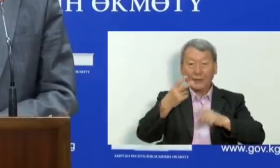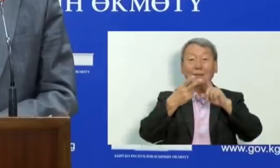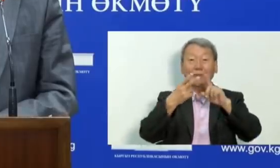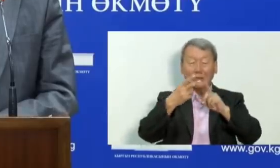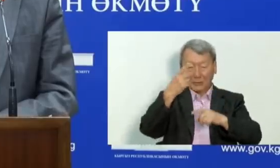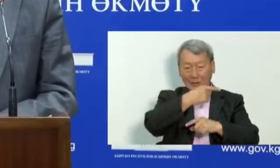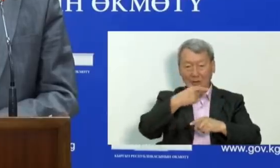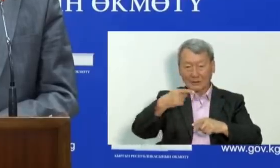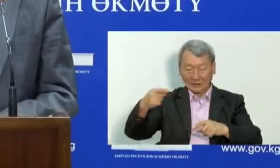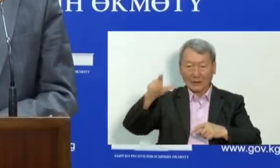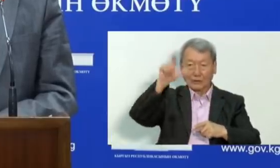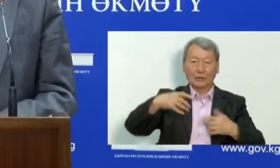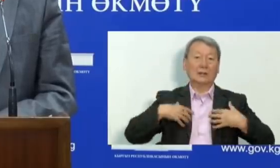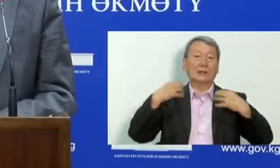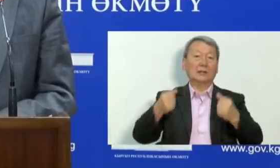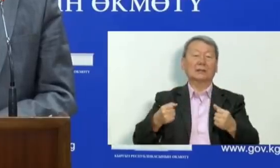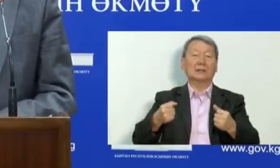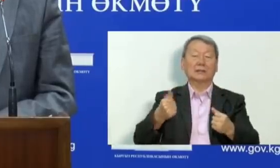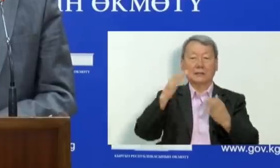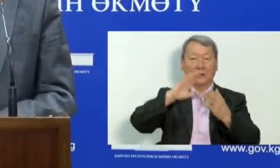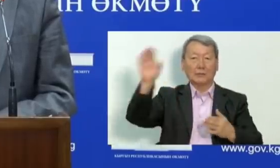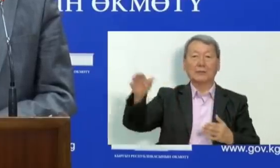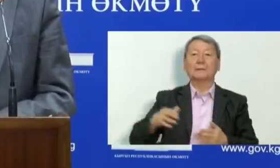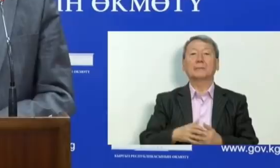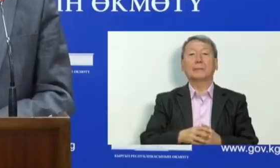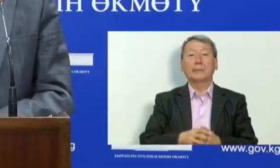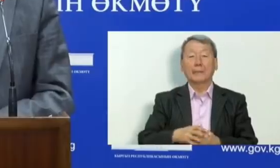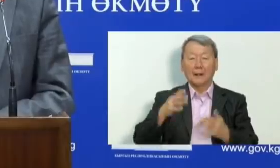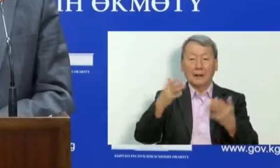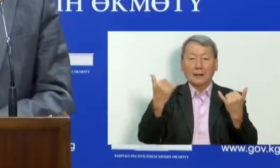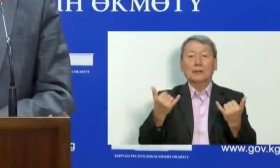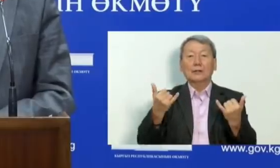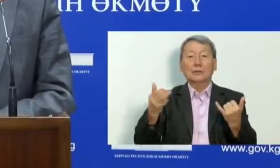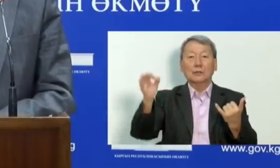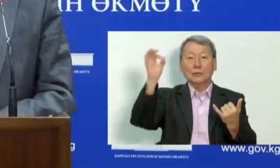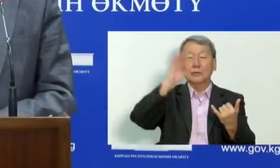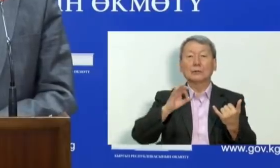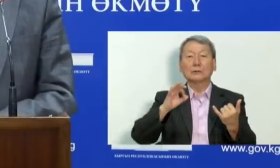жыйынтыктарынын отрицательный болуп чыгып кетишти. Мындан тышкары